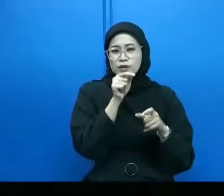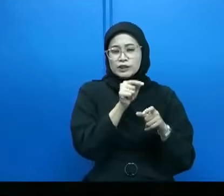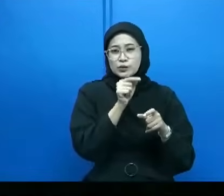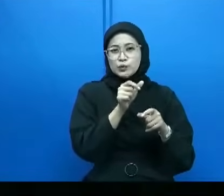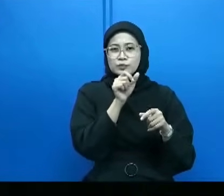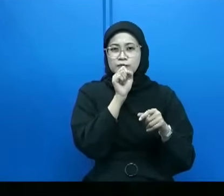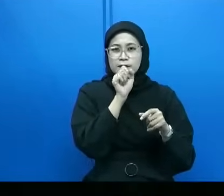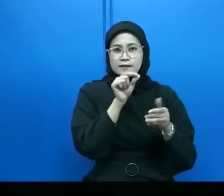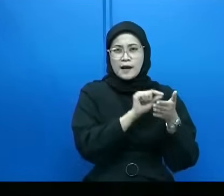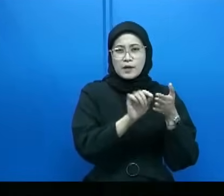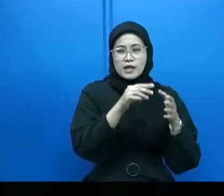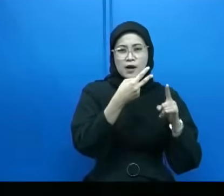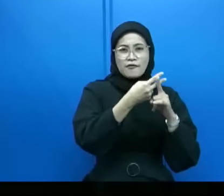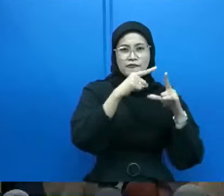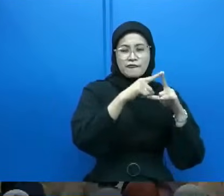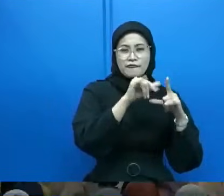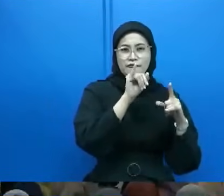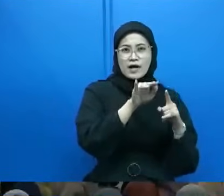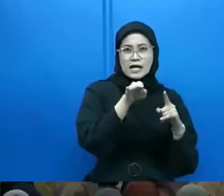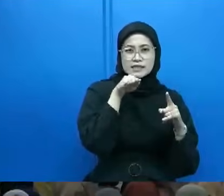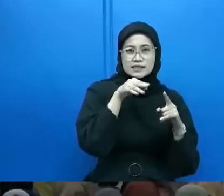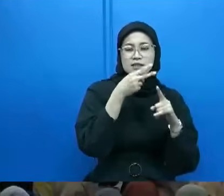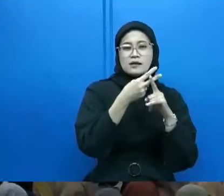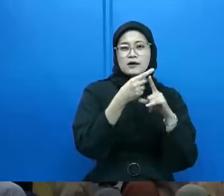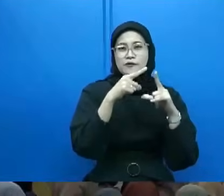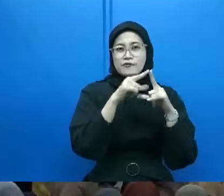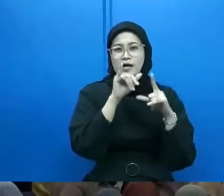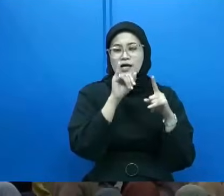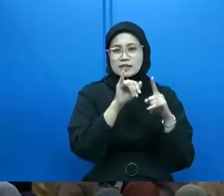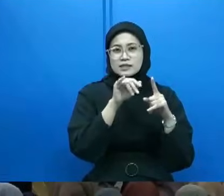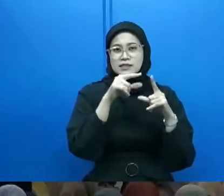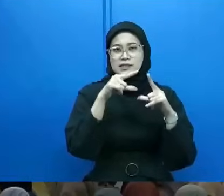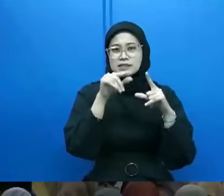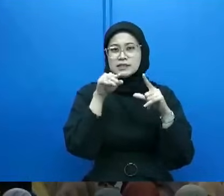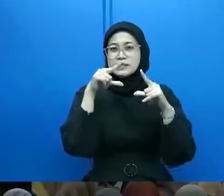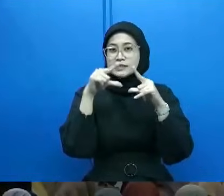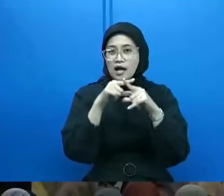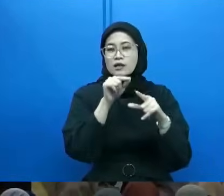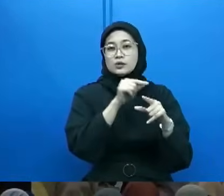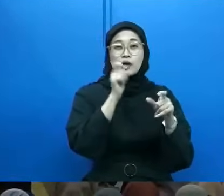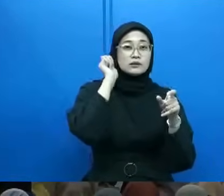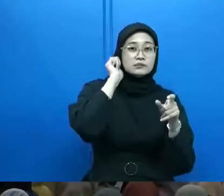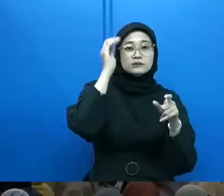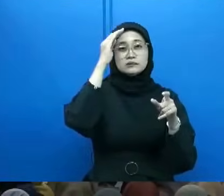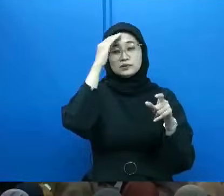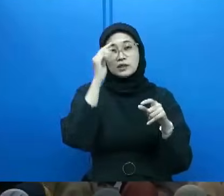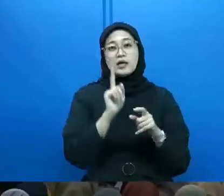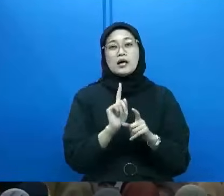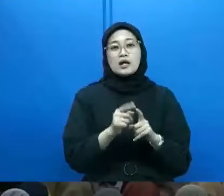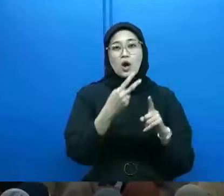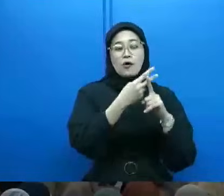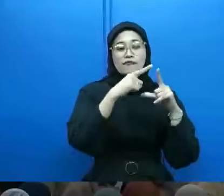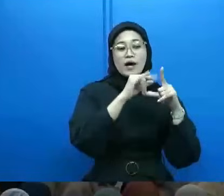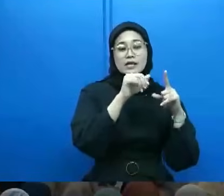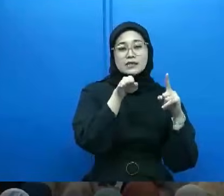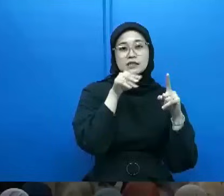Perempuannya faizah. Jama' untuk laki-laki dan perempuan diambil dari mudzakir salim. Faizun. Kalau sudah faizun artinya laki-laki